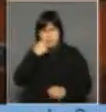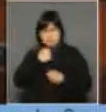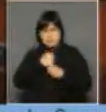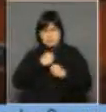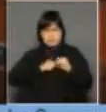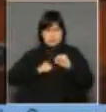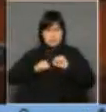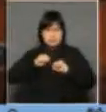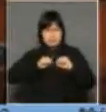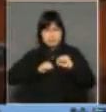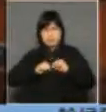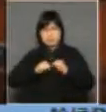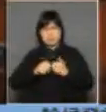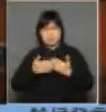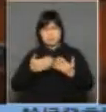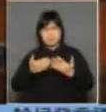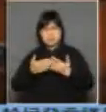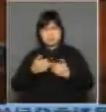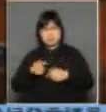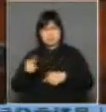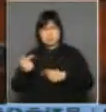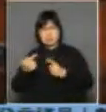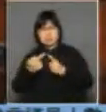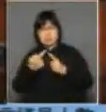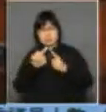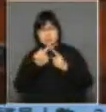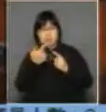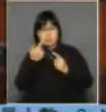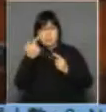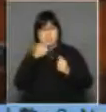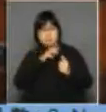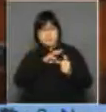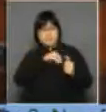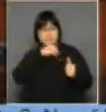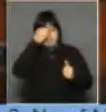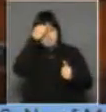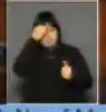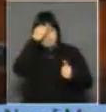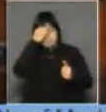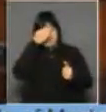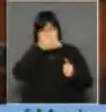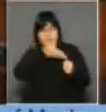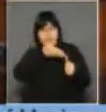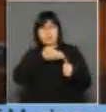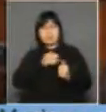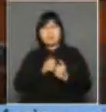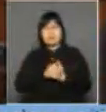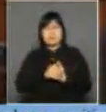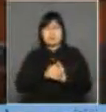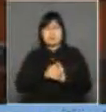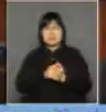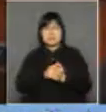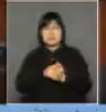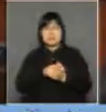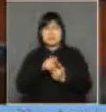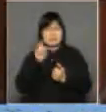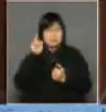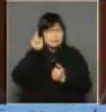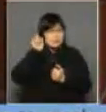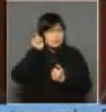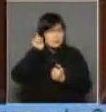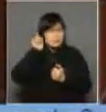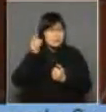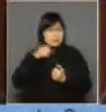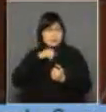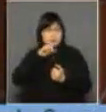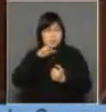呢的榜樣，學習的對象。主席，你勾耳仔，即是不是不同意我的